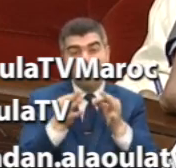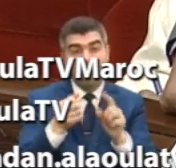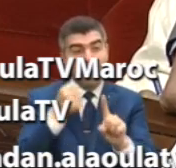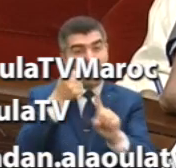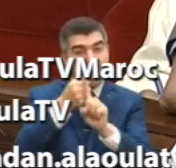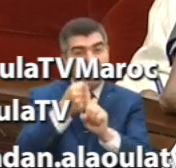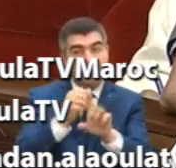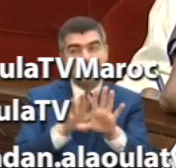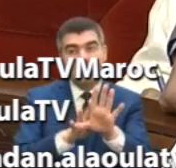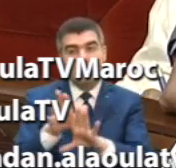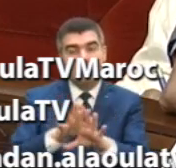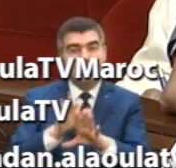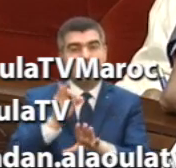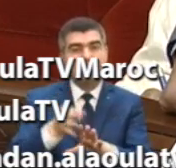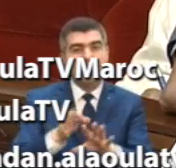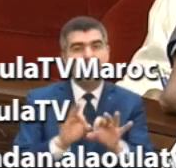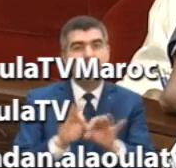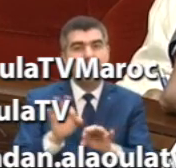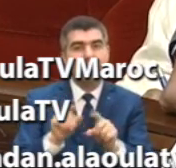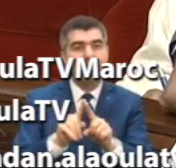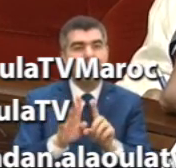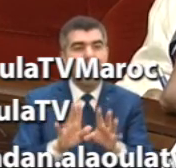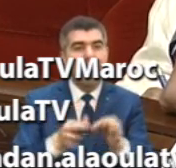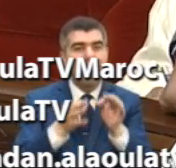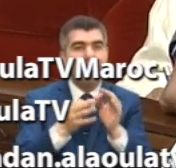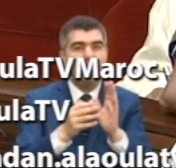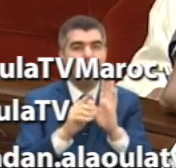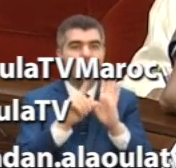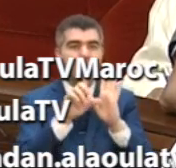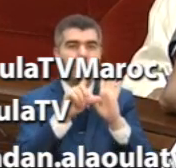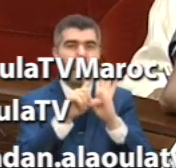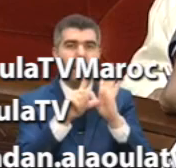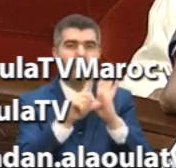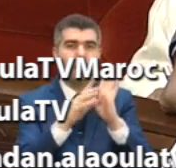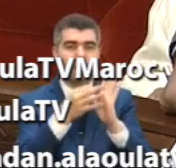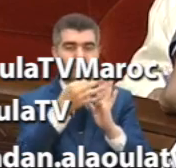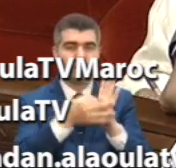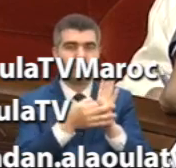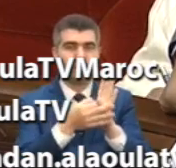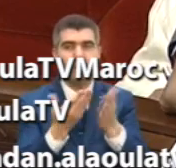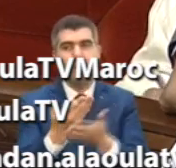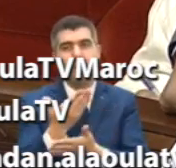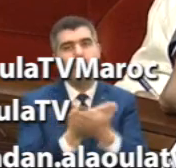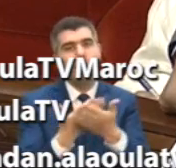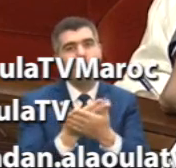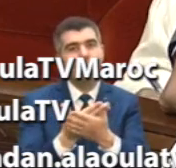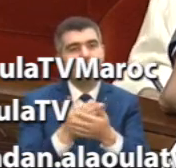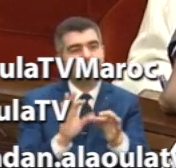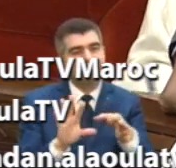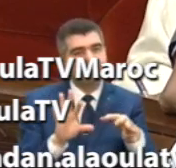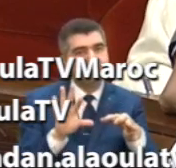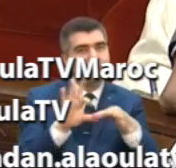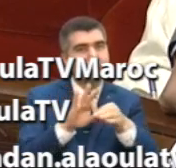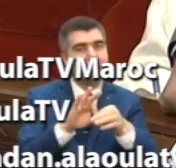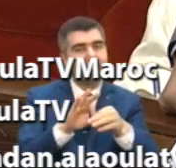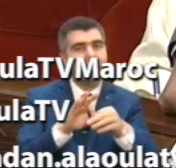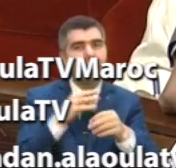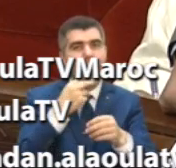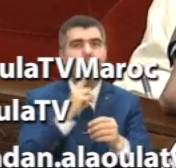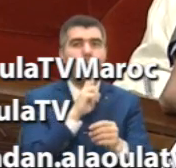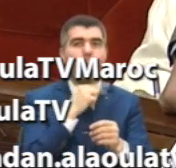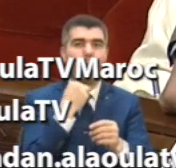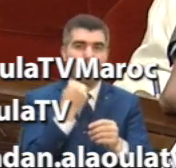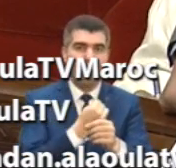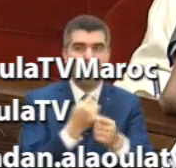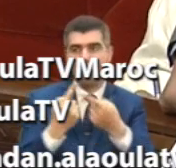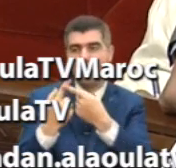والاختيارات الاستراتيجية ووضع قواعد لإطار تعاقدي وطني ملزم للدولة ولباقي الفاعلين